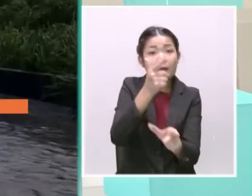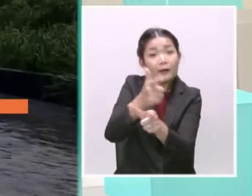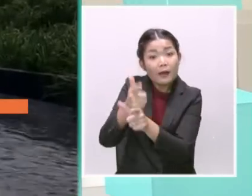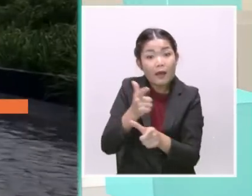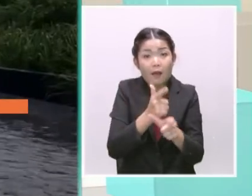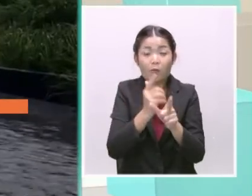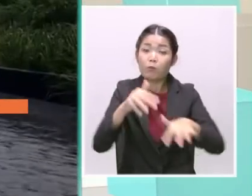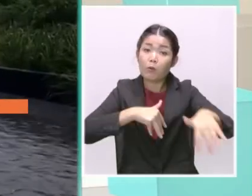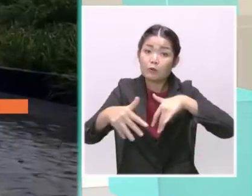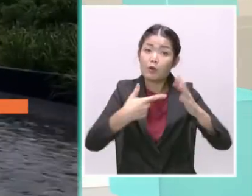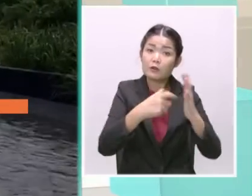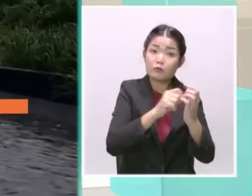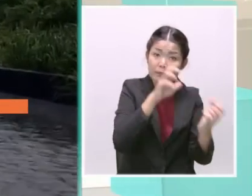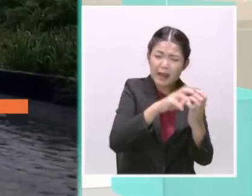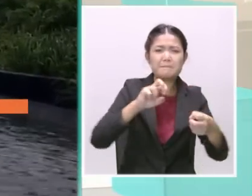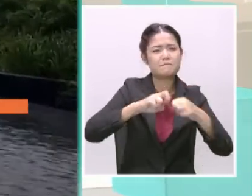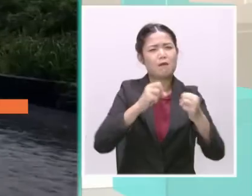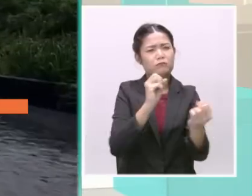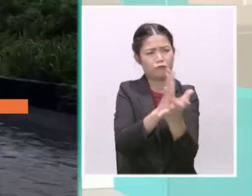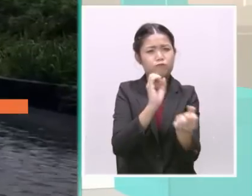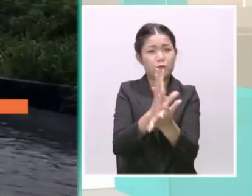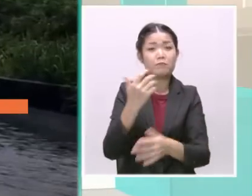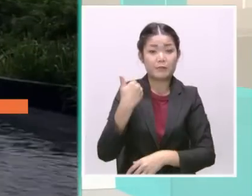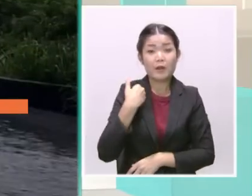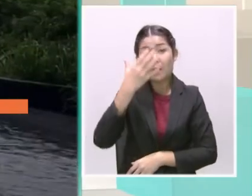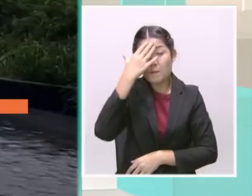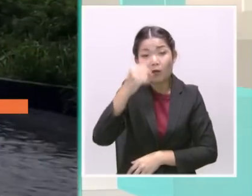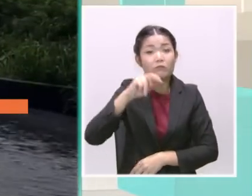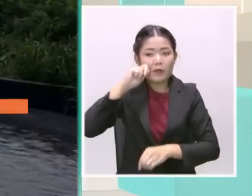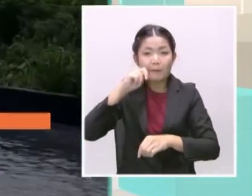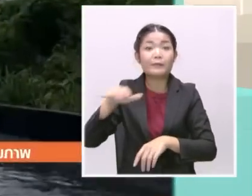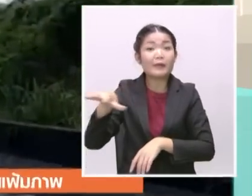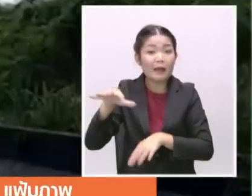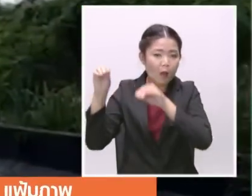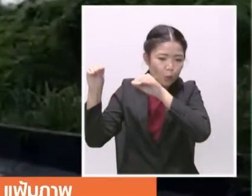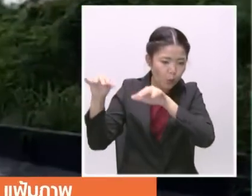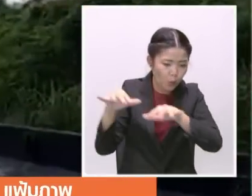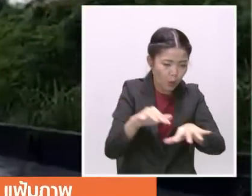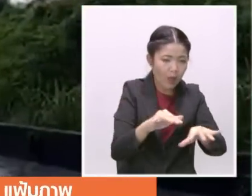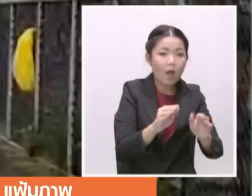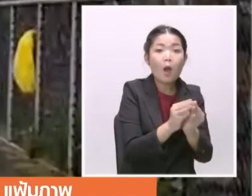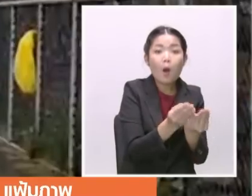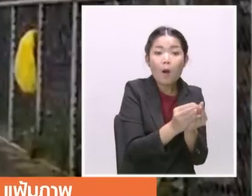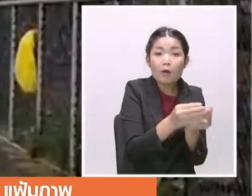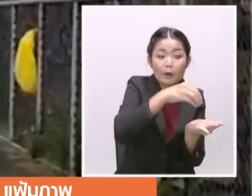พี่น้องทเลี้งอยู่แถวานั้นเี่ เป็ส bugsัหาเยอะมากเพราผอน้ำลงมากฝก หอยหน่